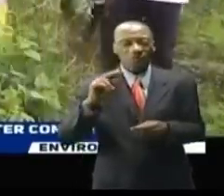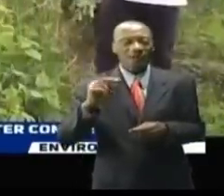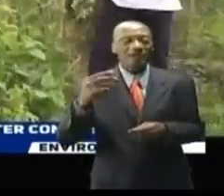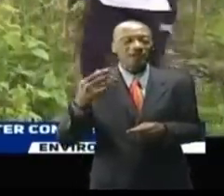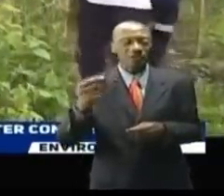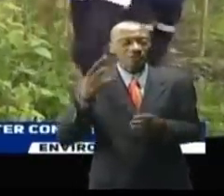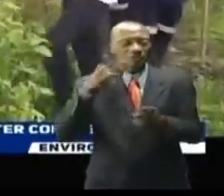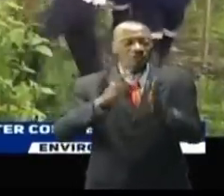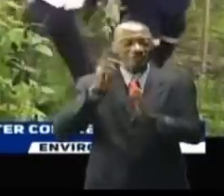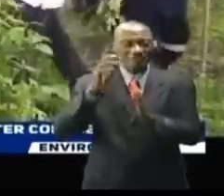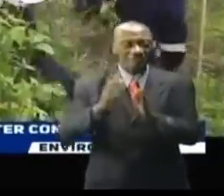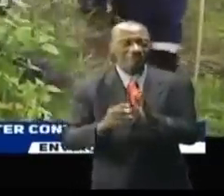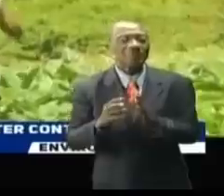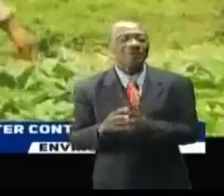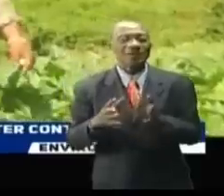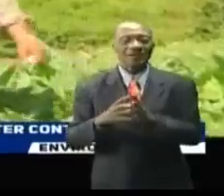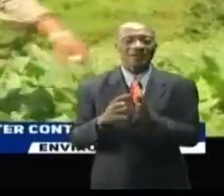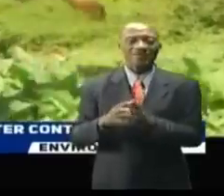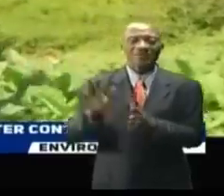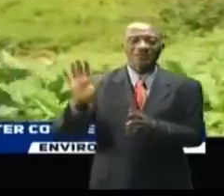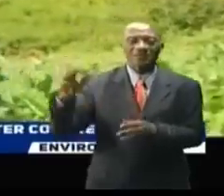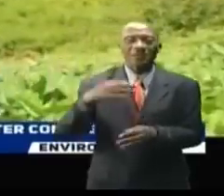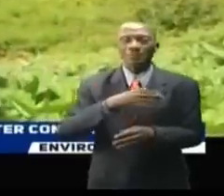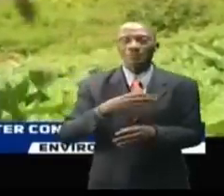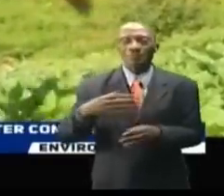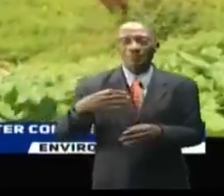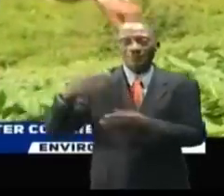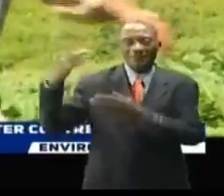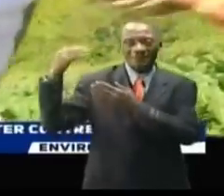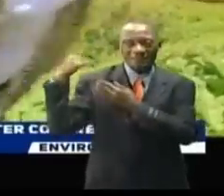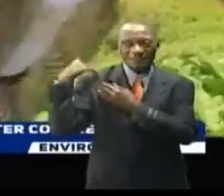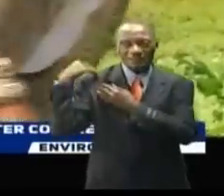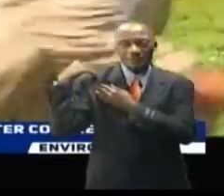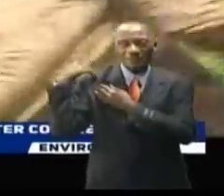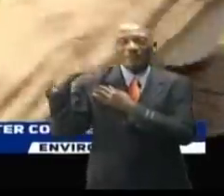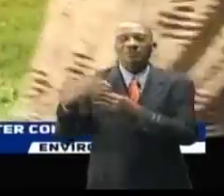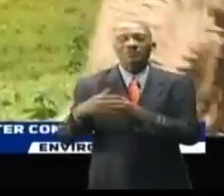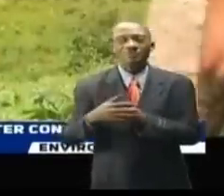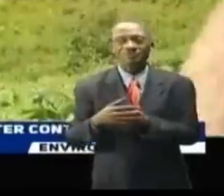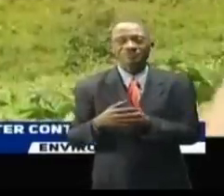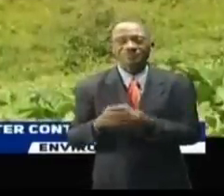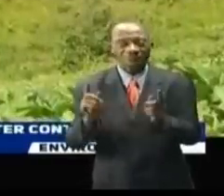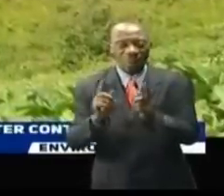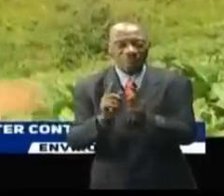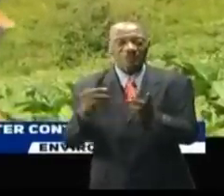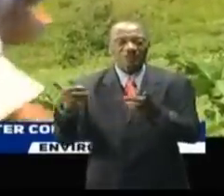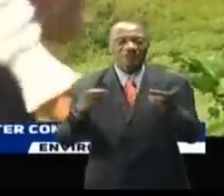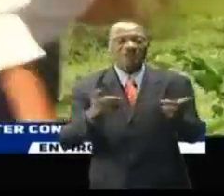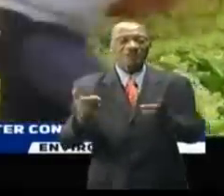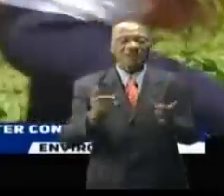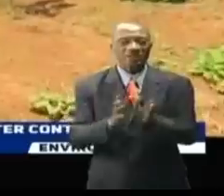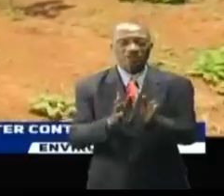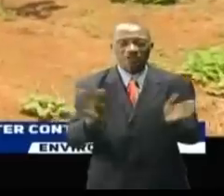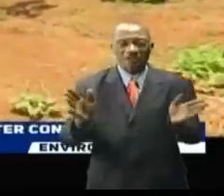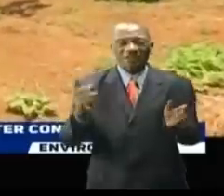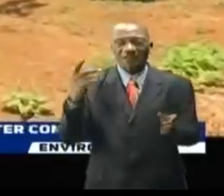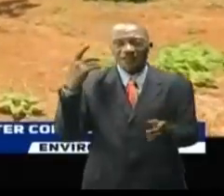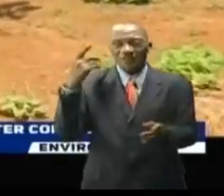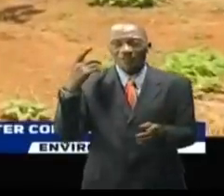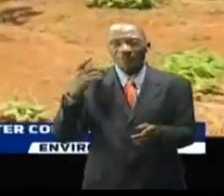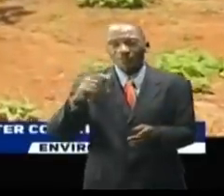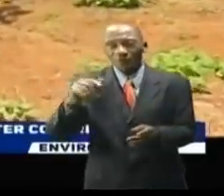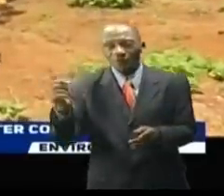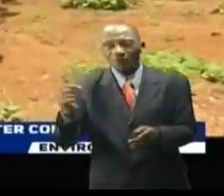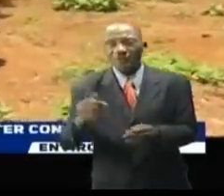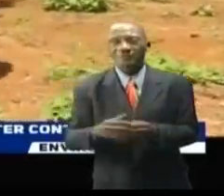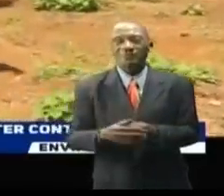et par le biais de sa présidente Mijosé Majivono remercie le directeur général du FFN pour les soutiens de